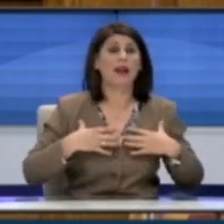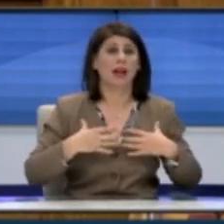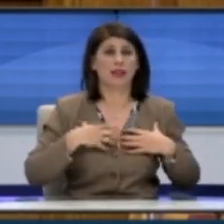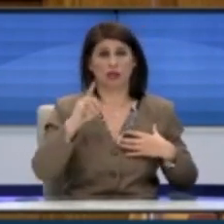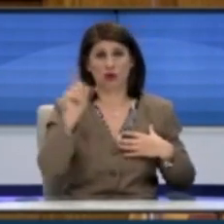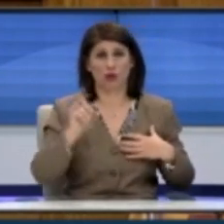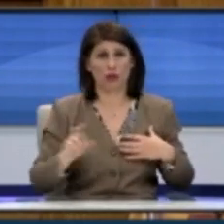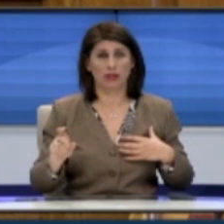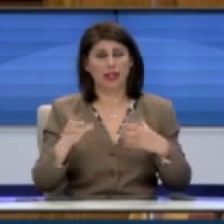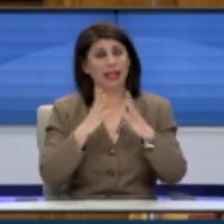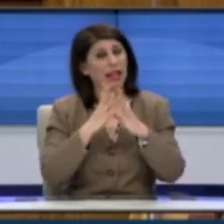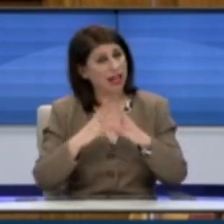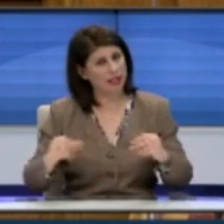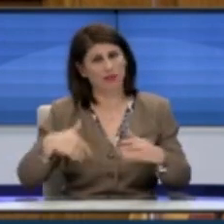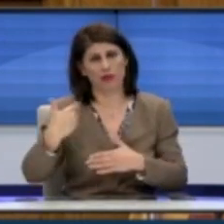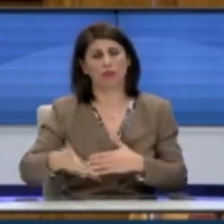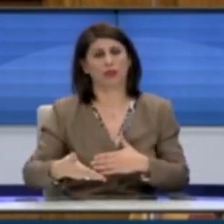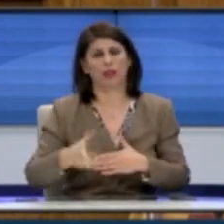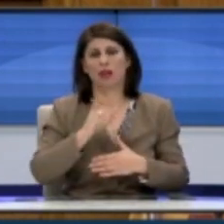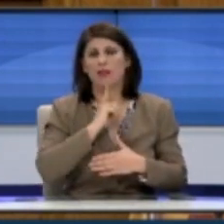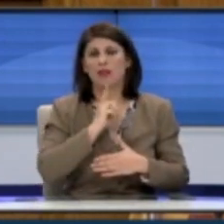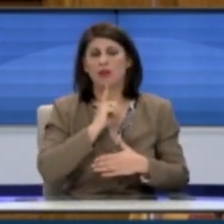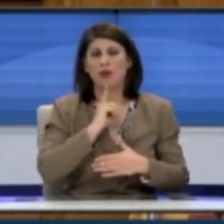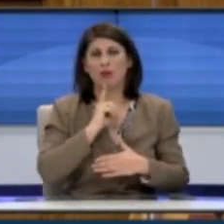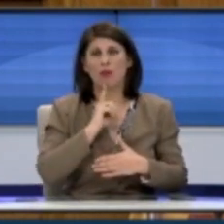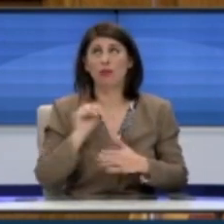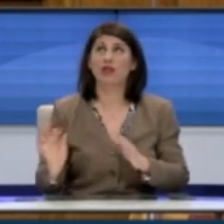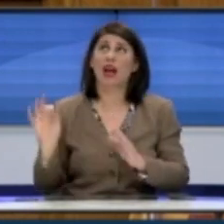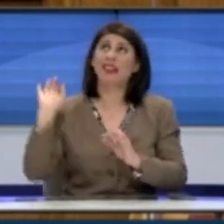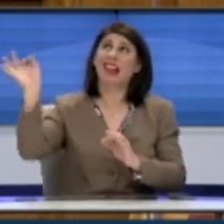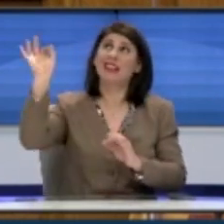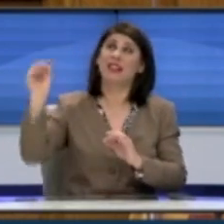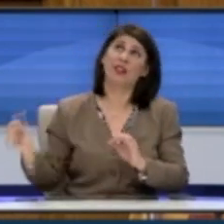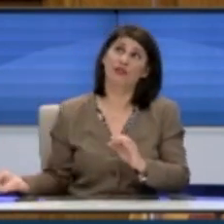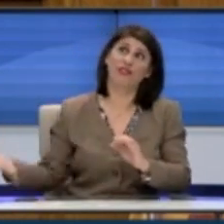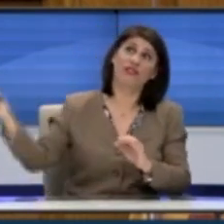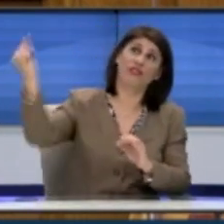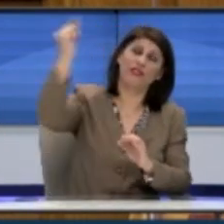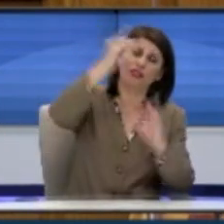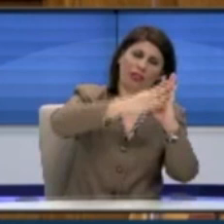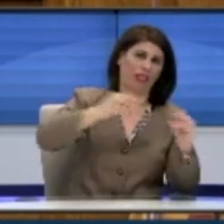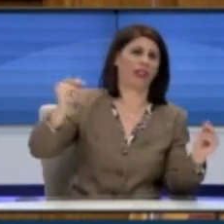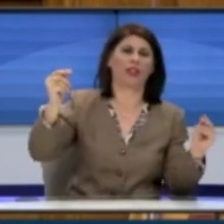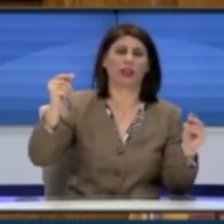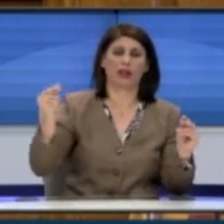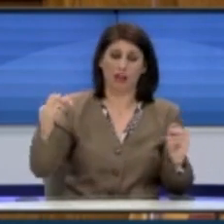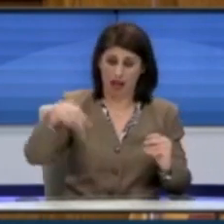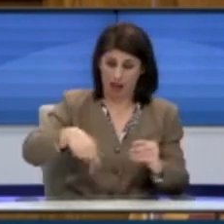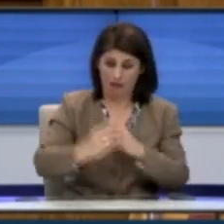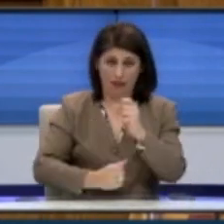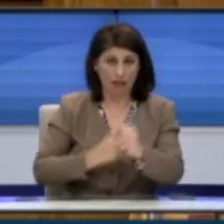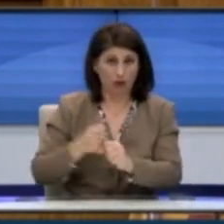ζωής και να εξαφανιστούν μετά αυτά όπως οι διάτοντες αστέρες. Ήρθε να αναδείξει αυτή η